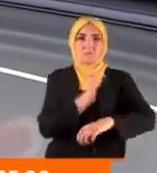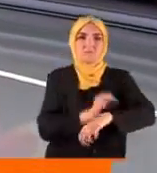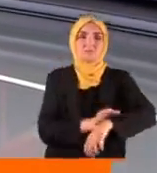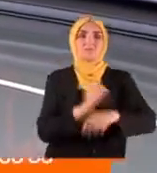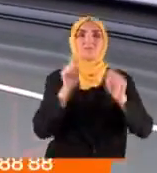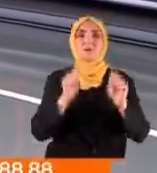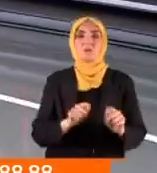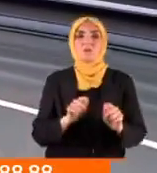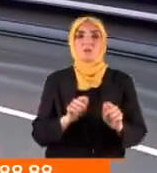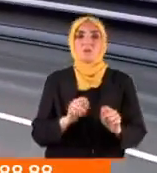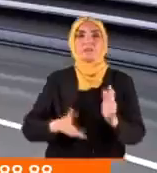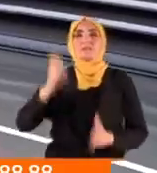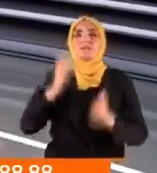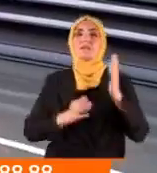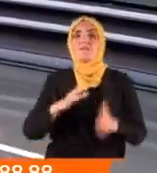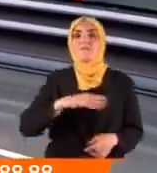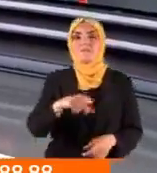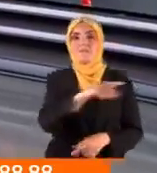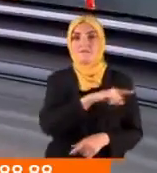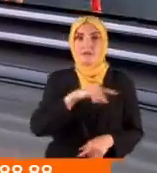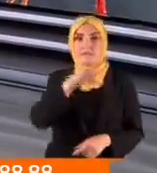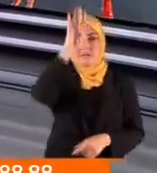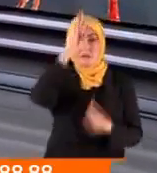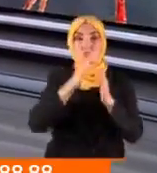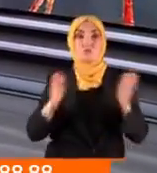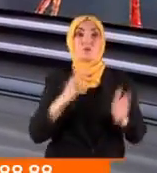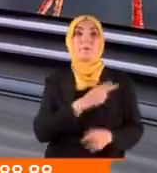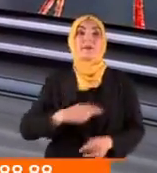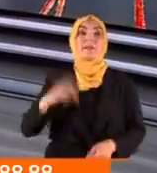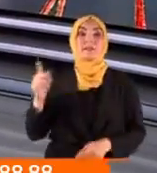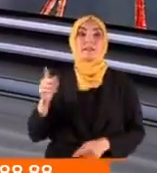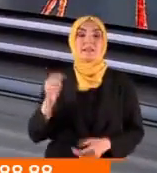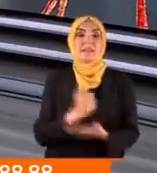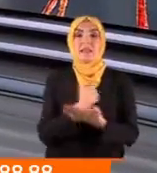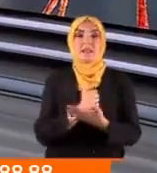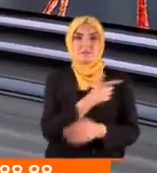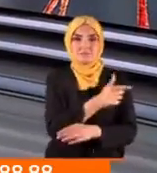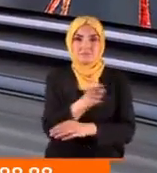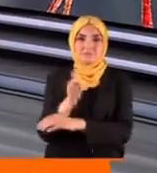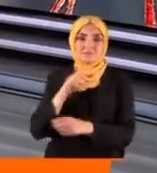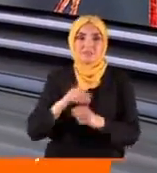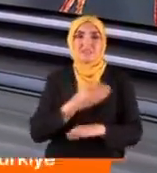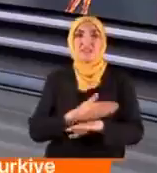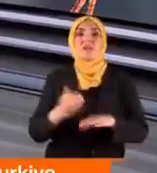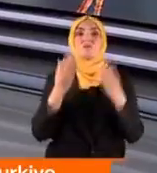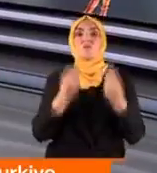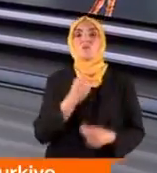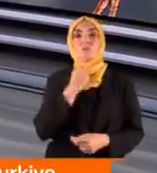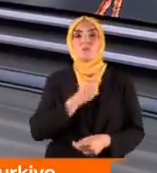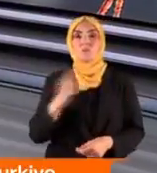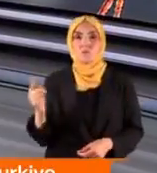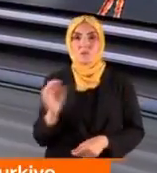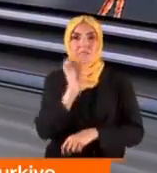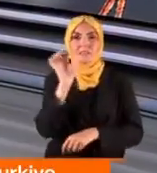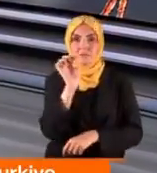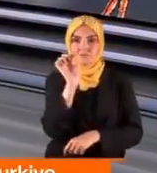Uzmanlar İstanbul Büyükşehir Belediyesi'nin ilaçlamada geç kaldığını savunuyor. Çünkü yetişkin sinekler artık çok daha dirençli hale